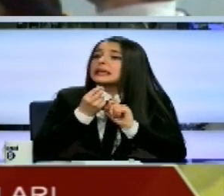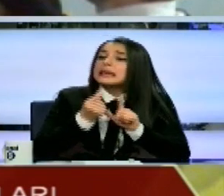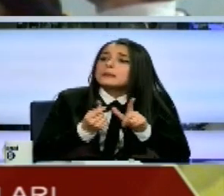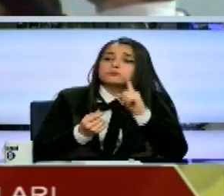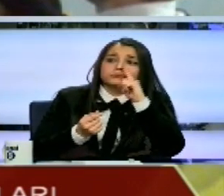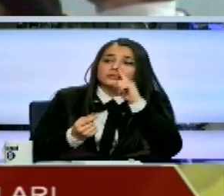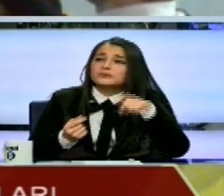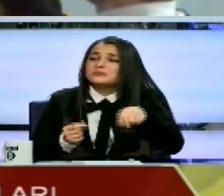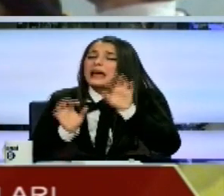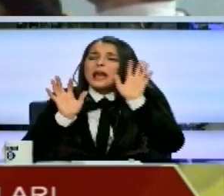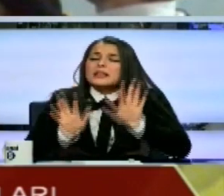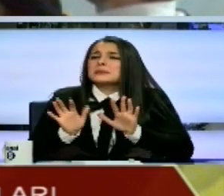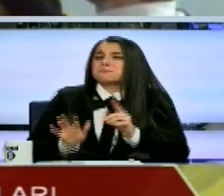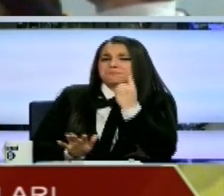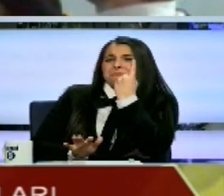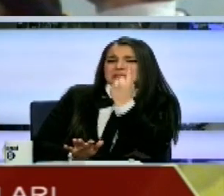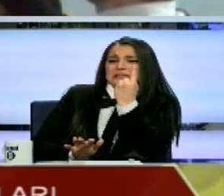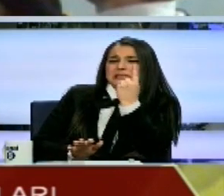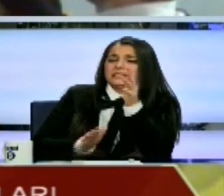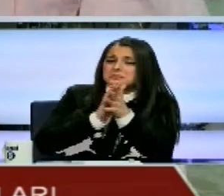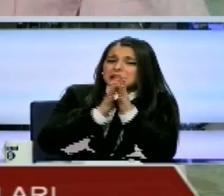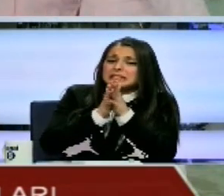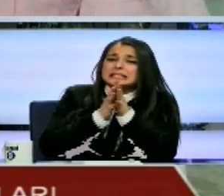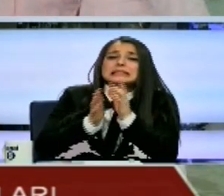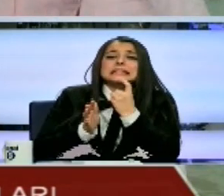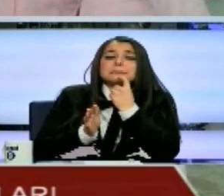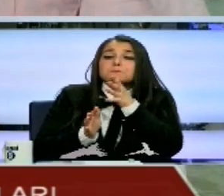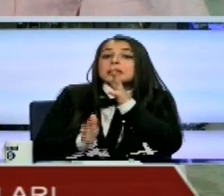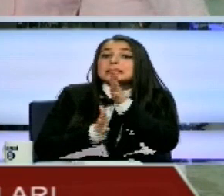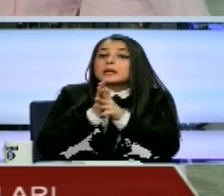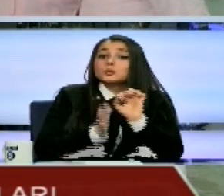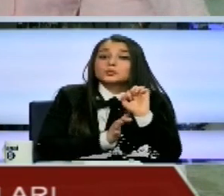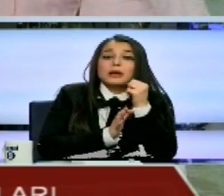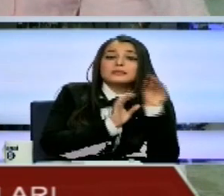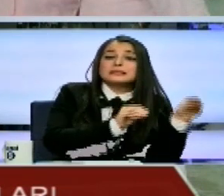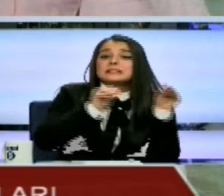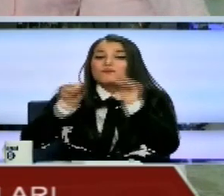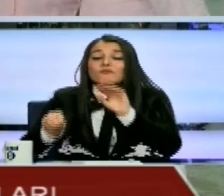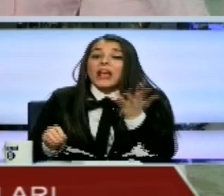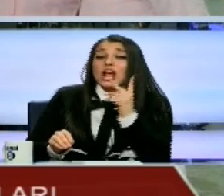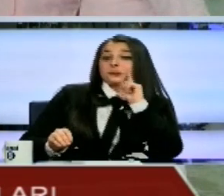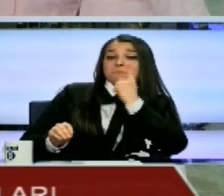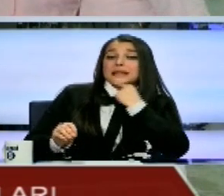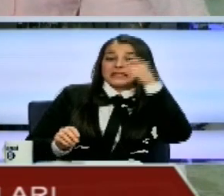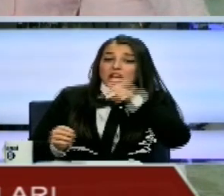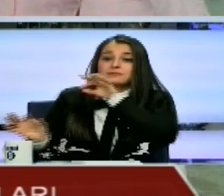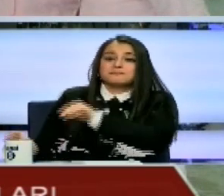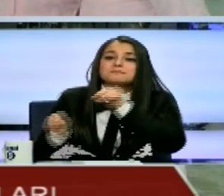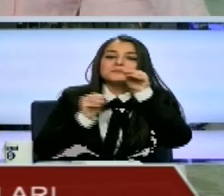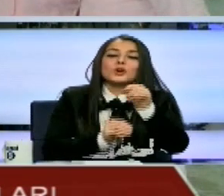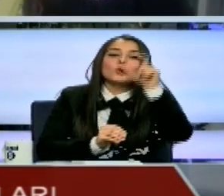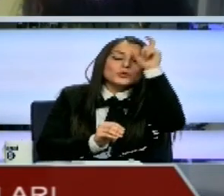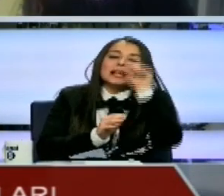en azından birer tane işitme engeli olan vatandaşı aldıkları takdirde Türkiye'de